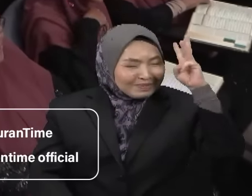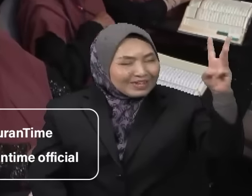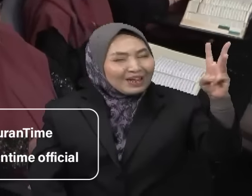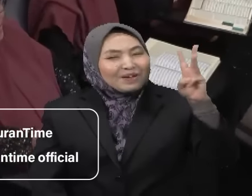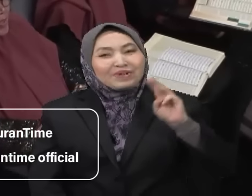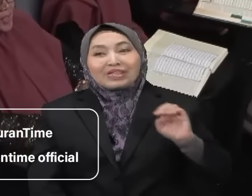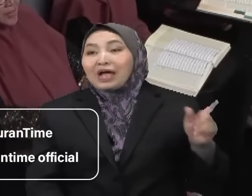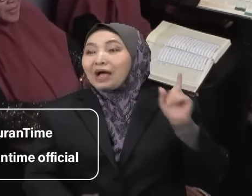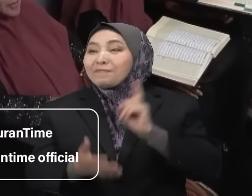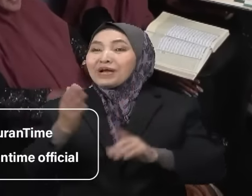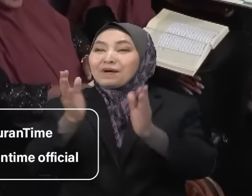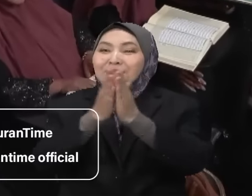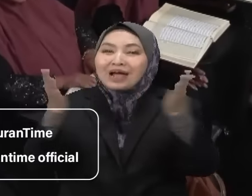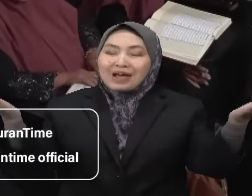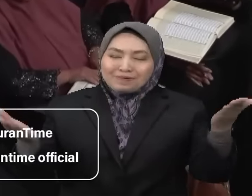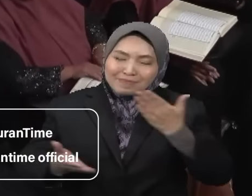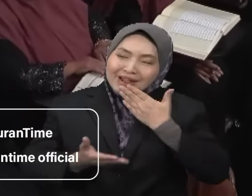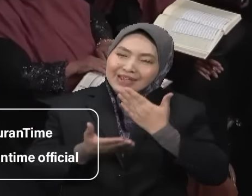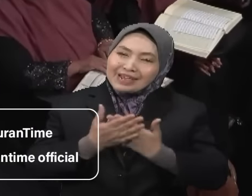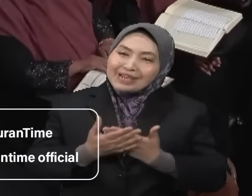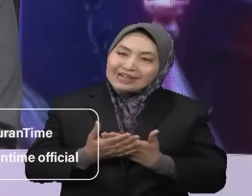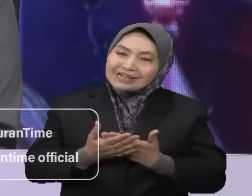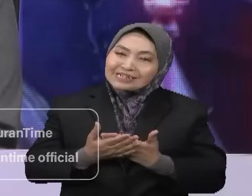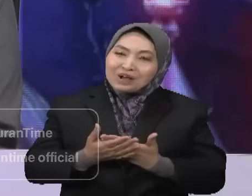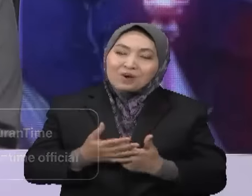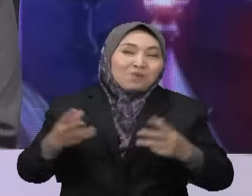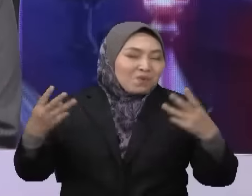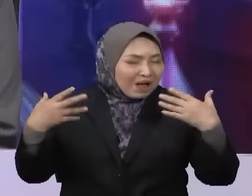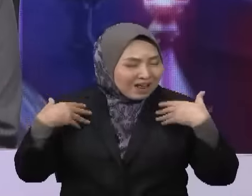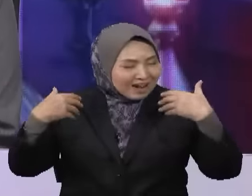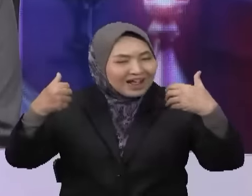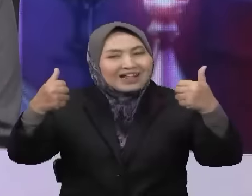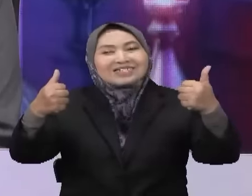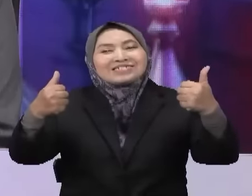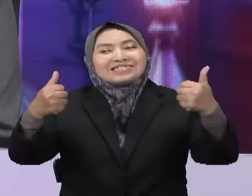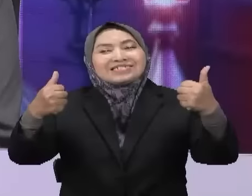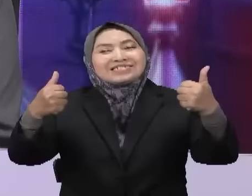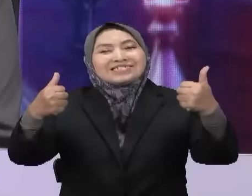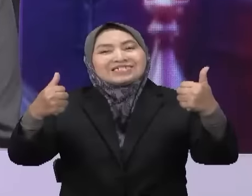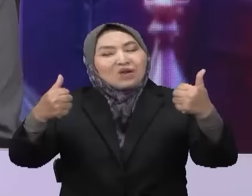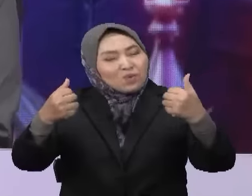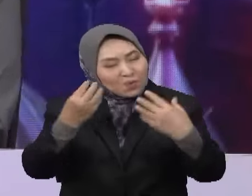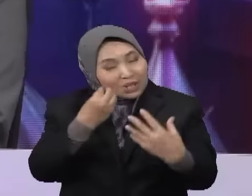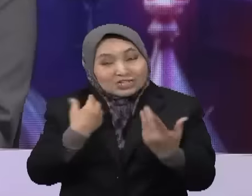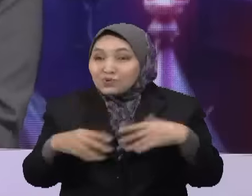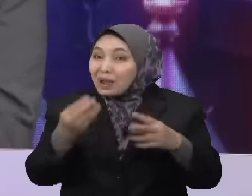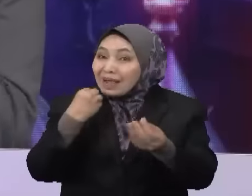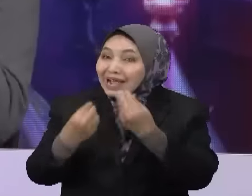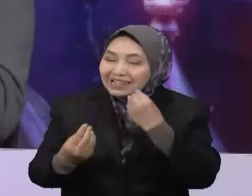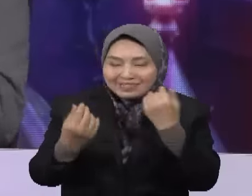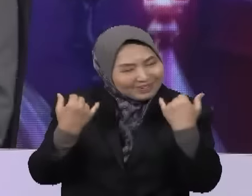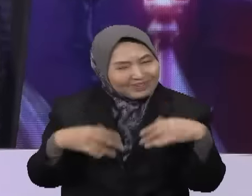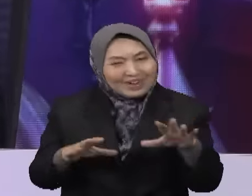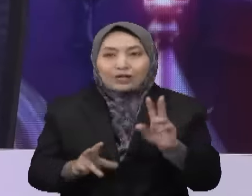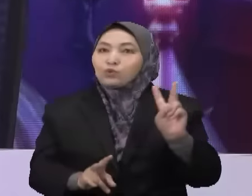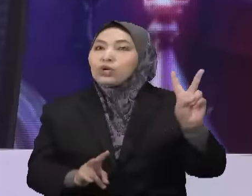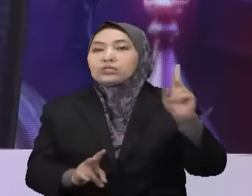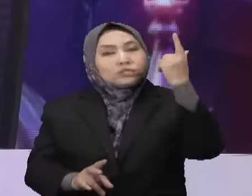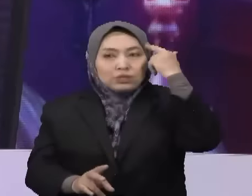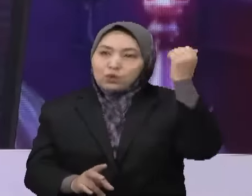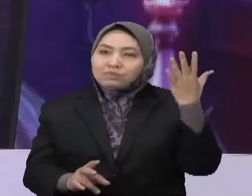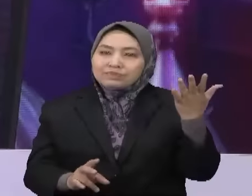Masya-Allah. Apa khabar? Kabari? Wis. Wis mangan. Masya-Allah. Cukup dua je tahu. Dua je